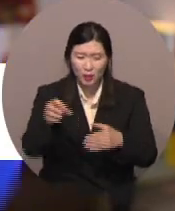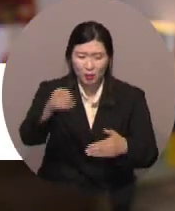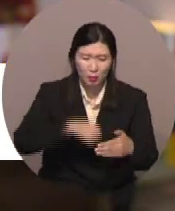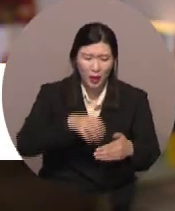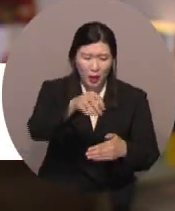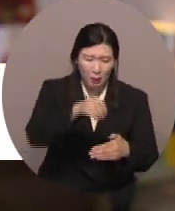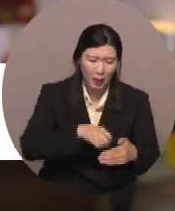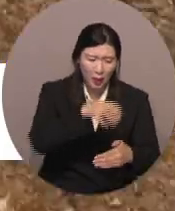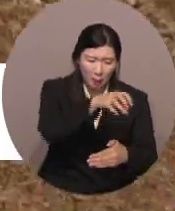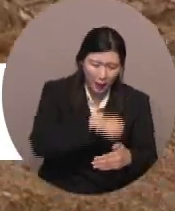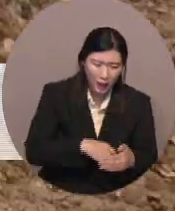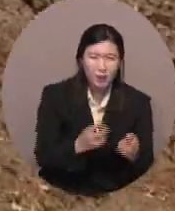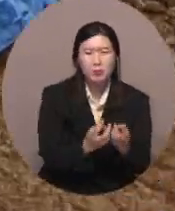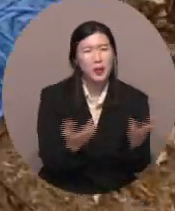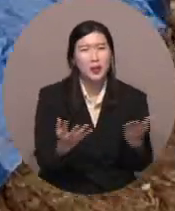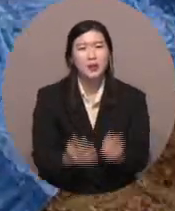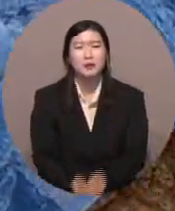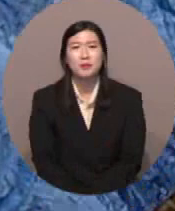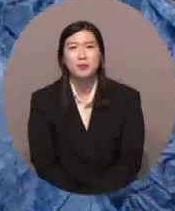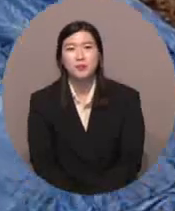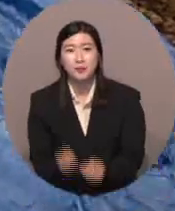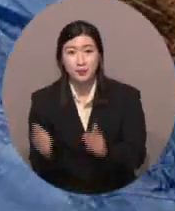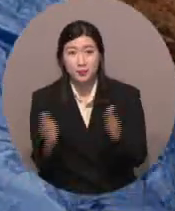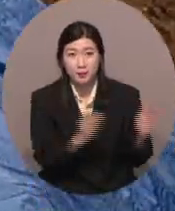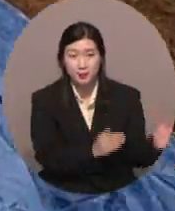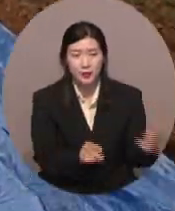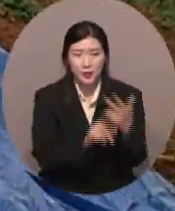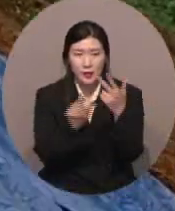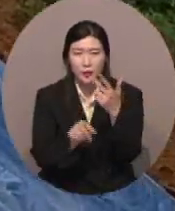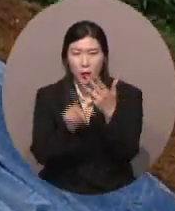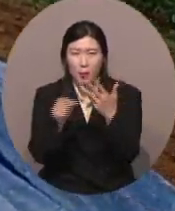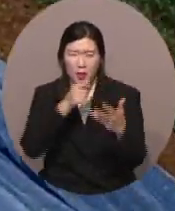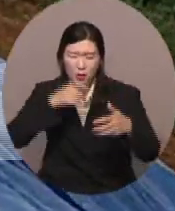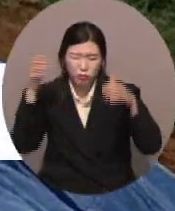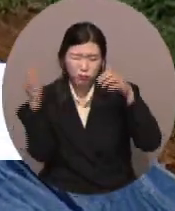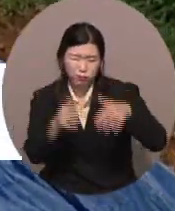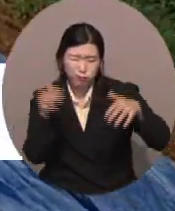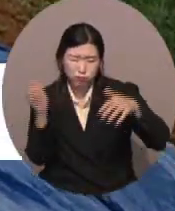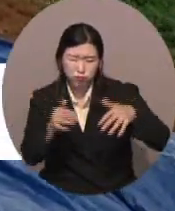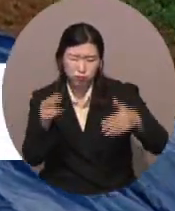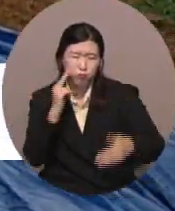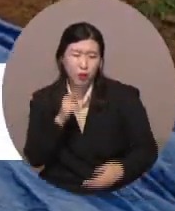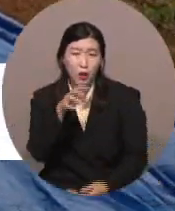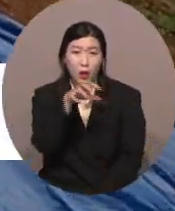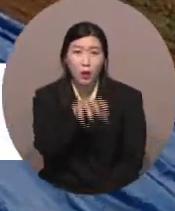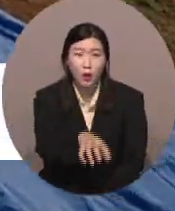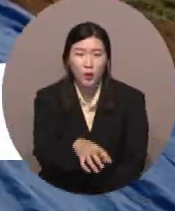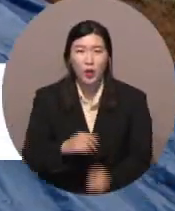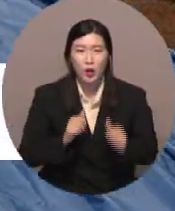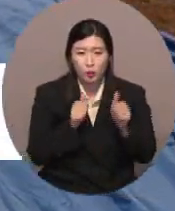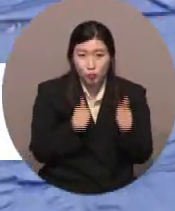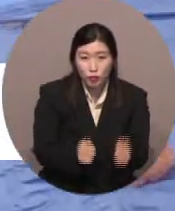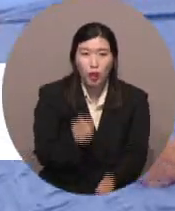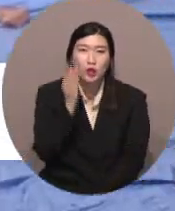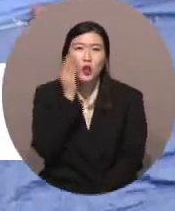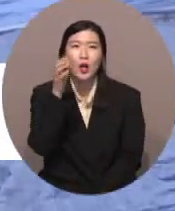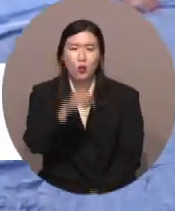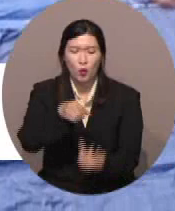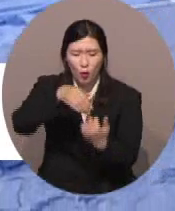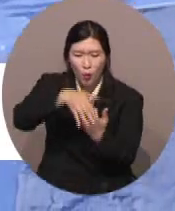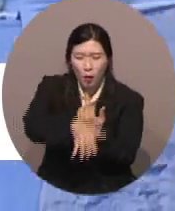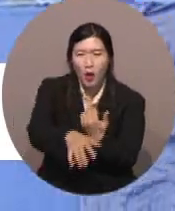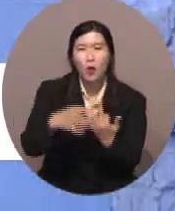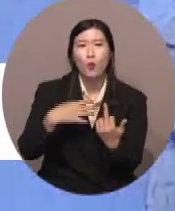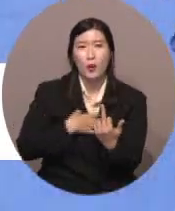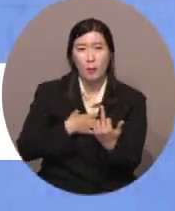부분을 감수를 하고. 지난달 집중호우로 지반이 약해진 부여와 청양 등의 산사태 우려 지역은 추가